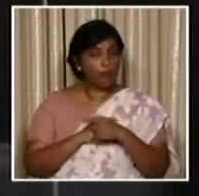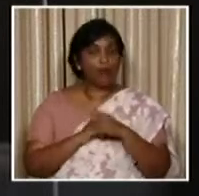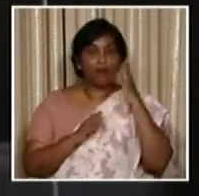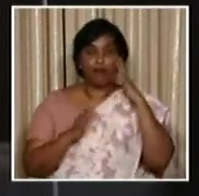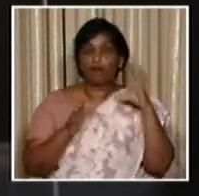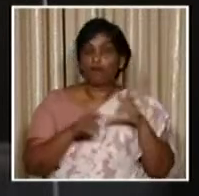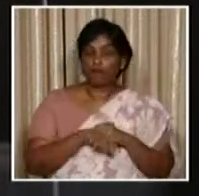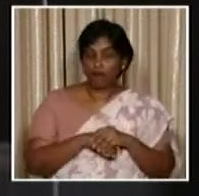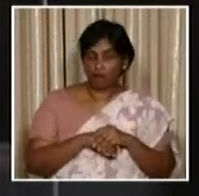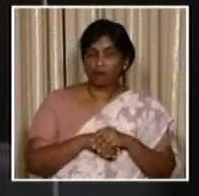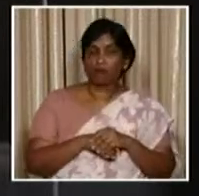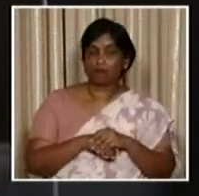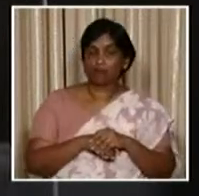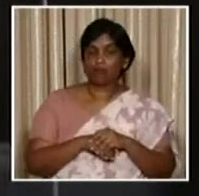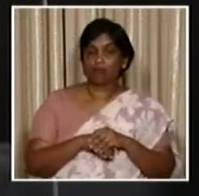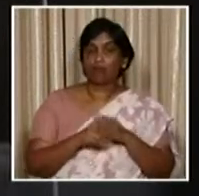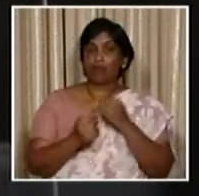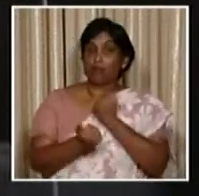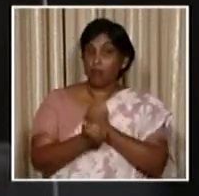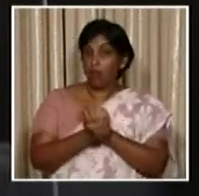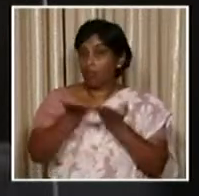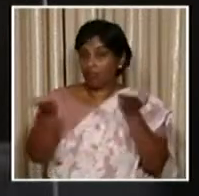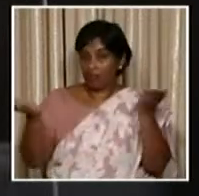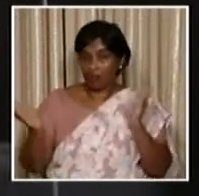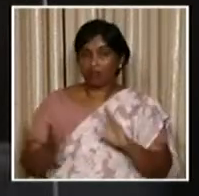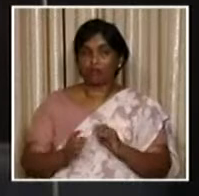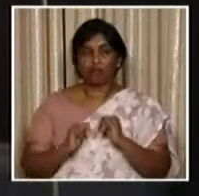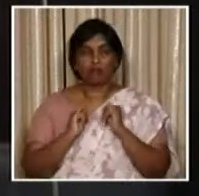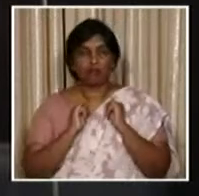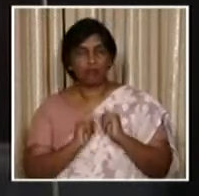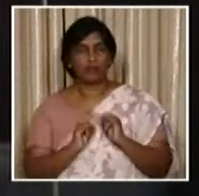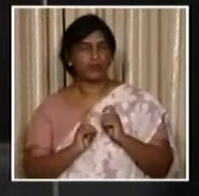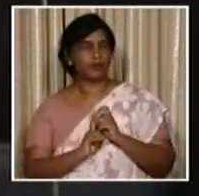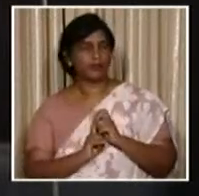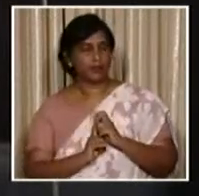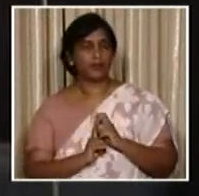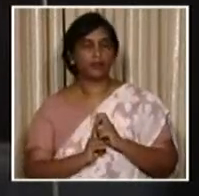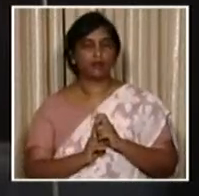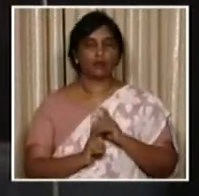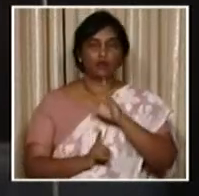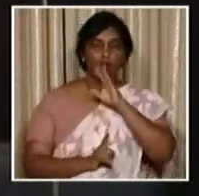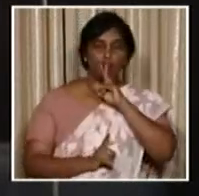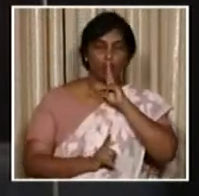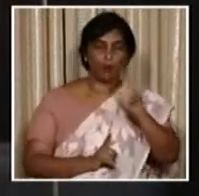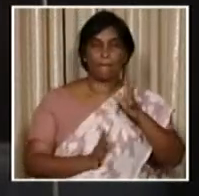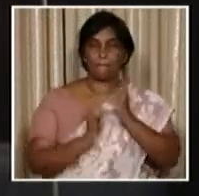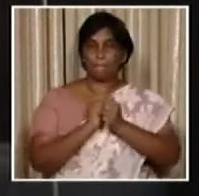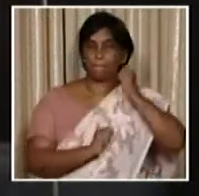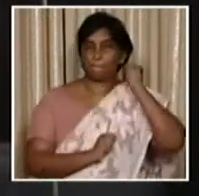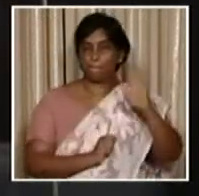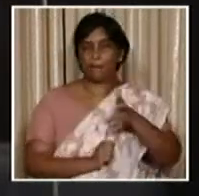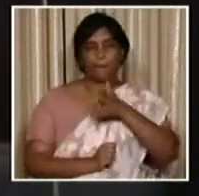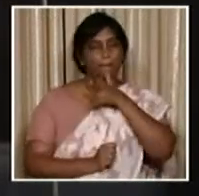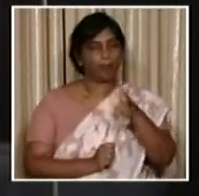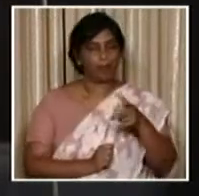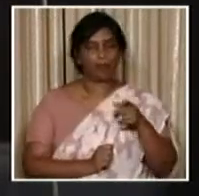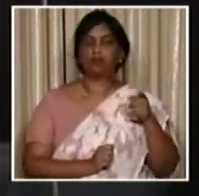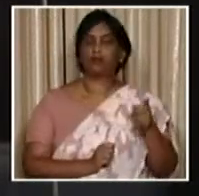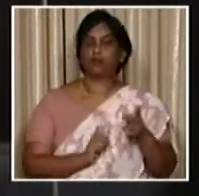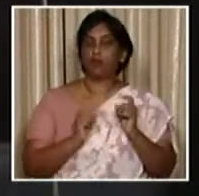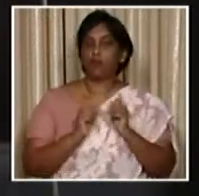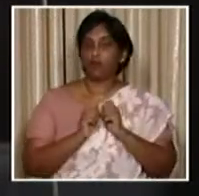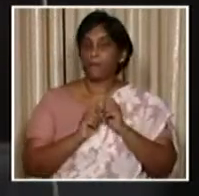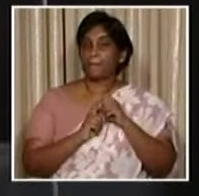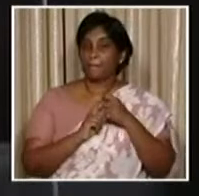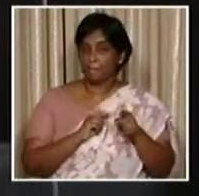birindat, milik polis ni dari ni diri edi, ita ama pahat niche vidi eta, ikhik dewal kiela marga habu akarya. Itu bonifas